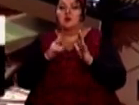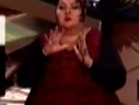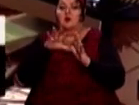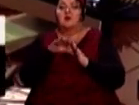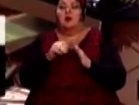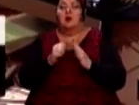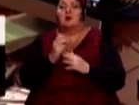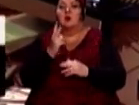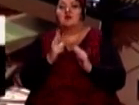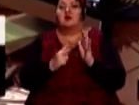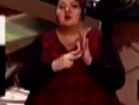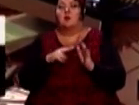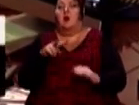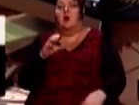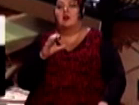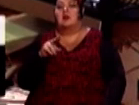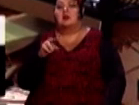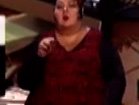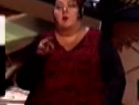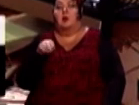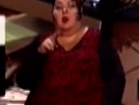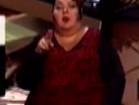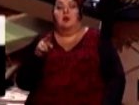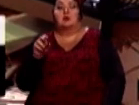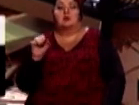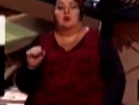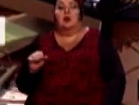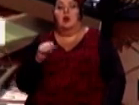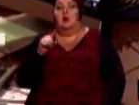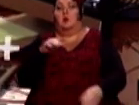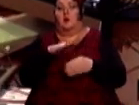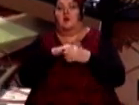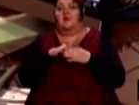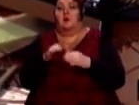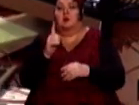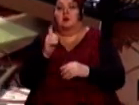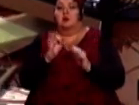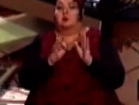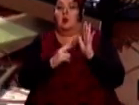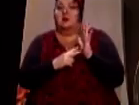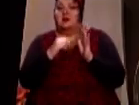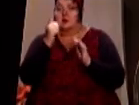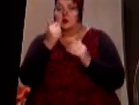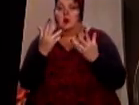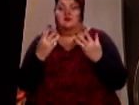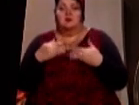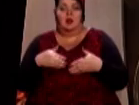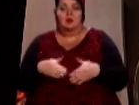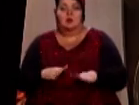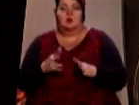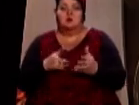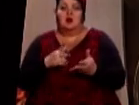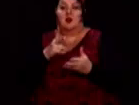до 27 листопада, це день народження Льва Семеновича Вайнгорта. Йому виповниться 107 років з дня народження. Фінансується з